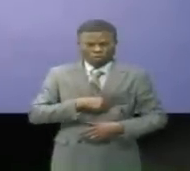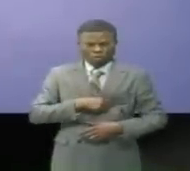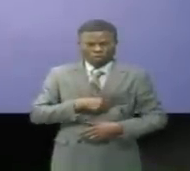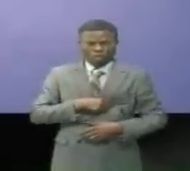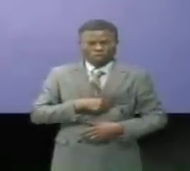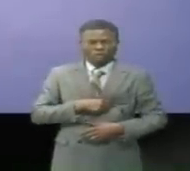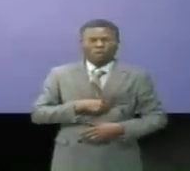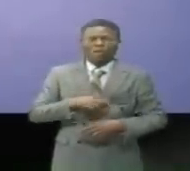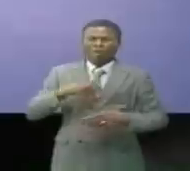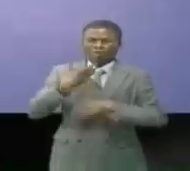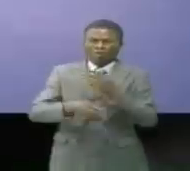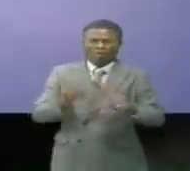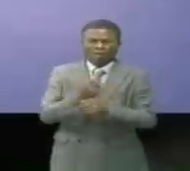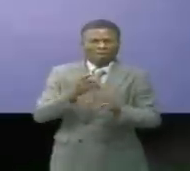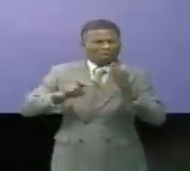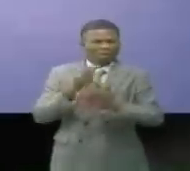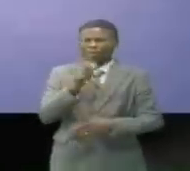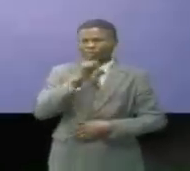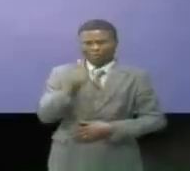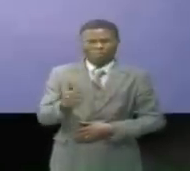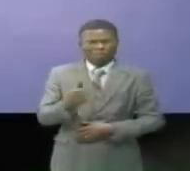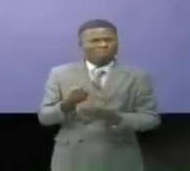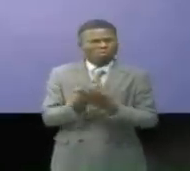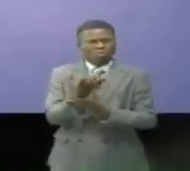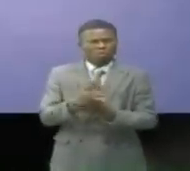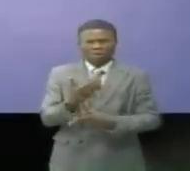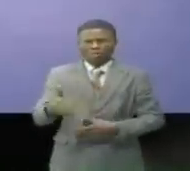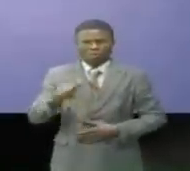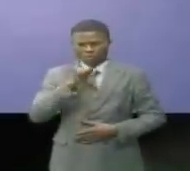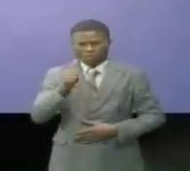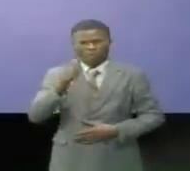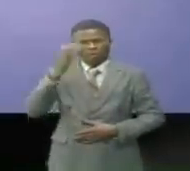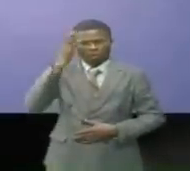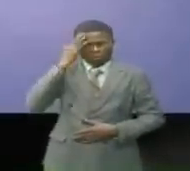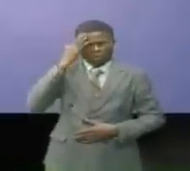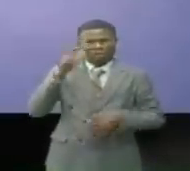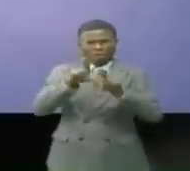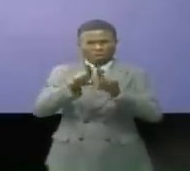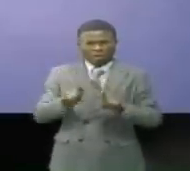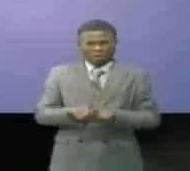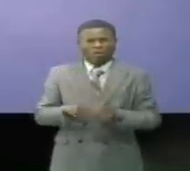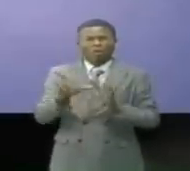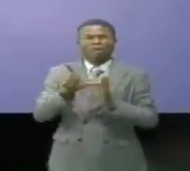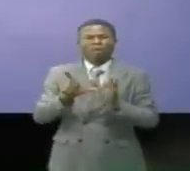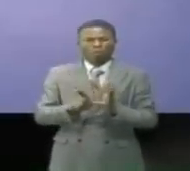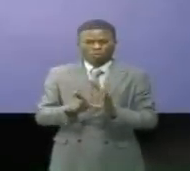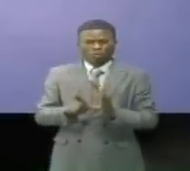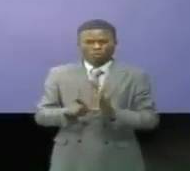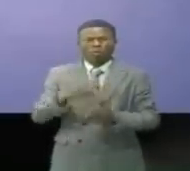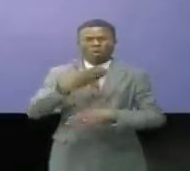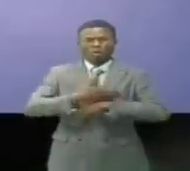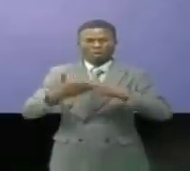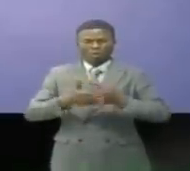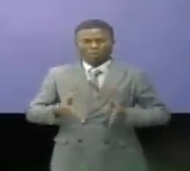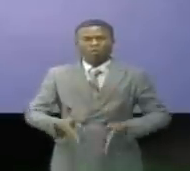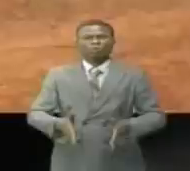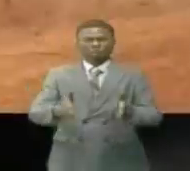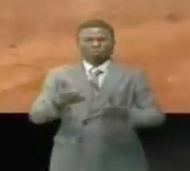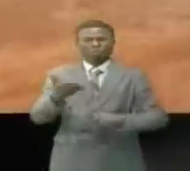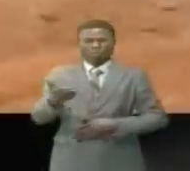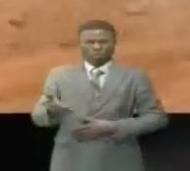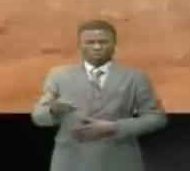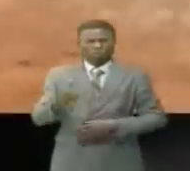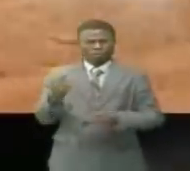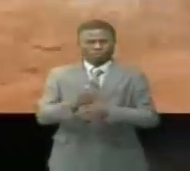rentrer deux fois dans le même travaux et que nous puissions tenir compte des normes de la construction de cette route.